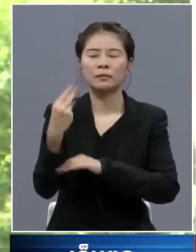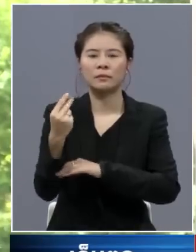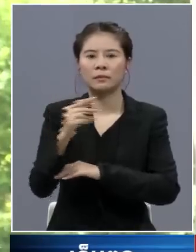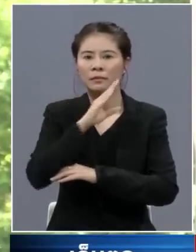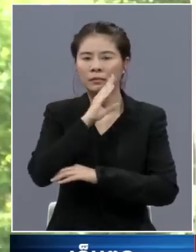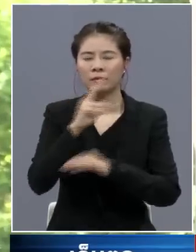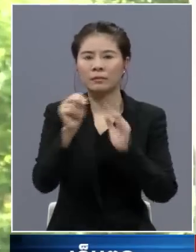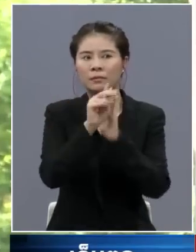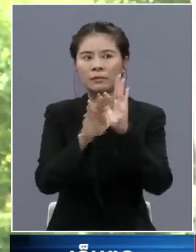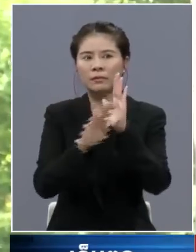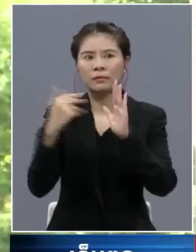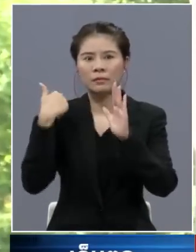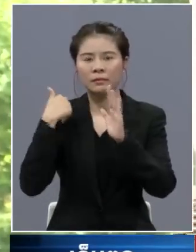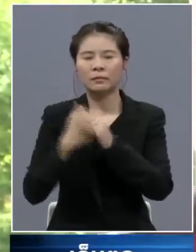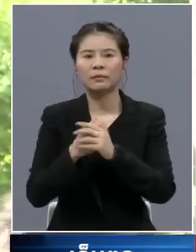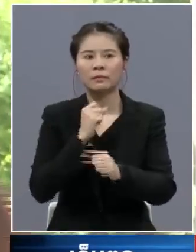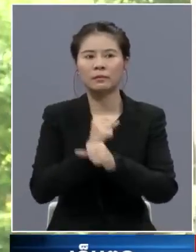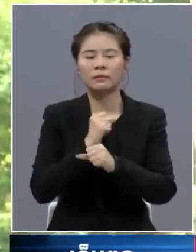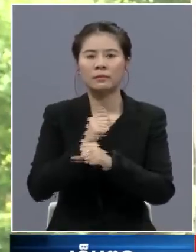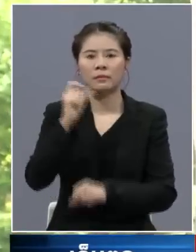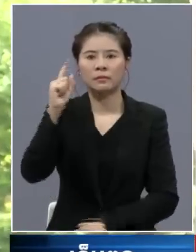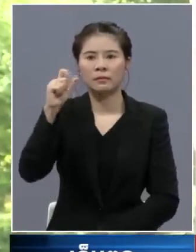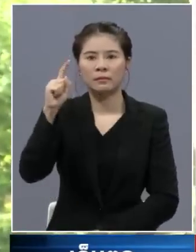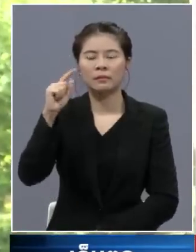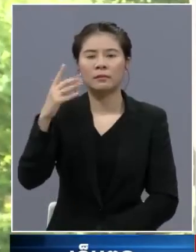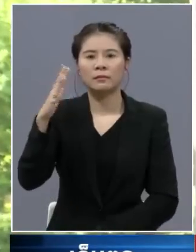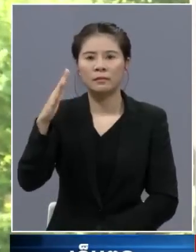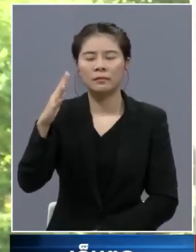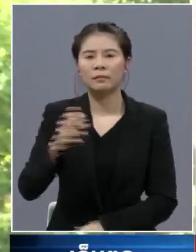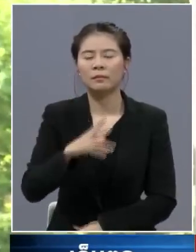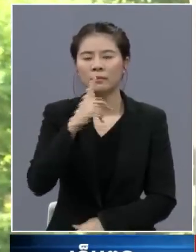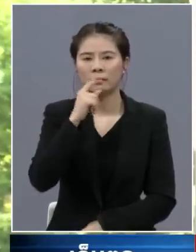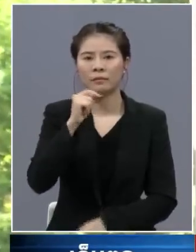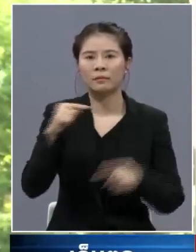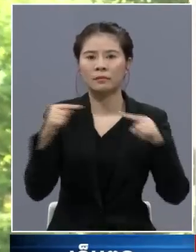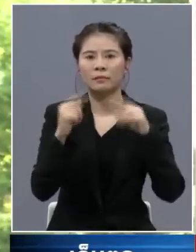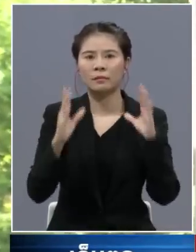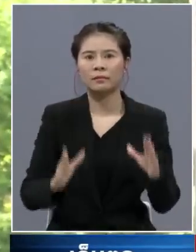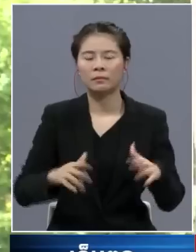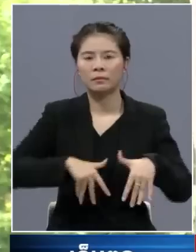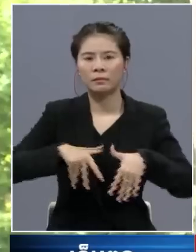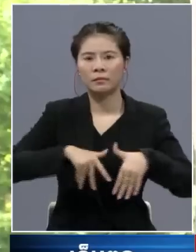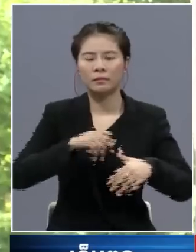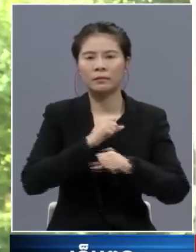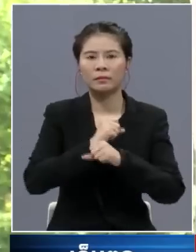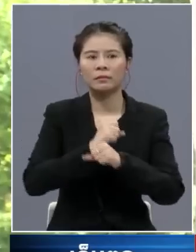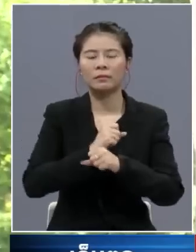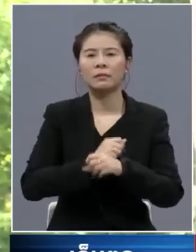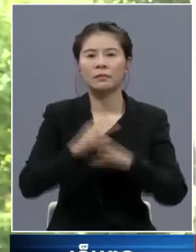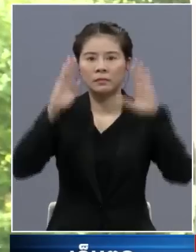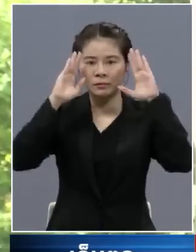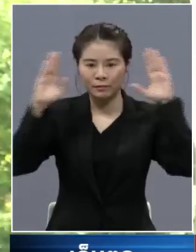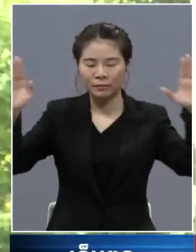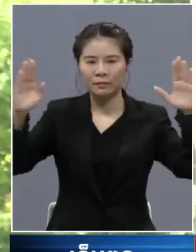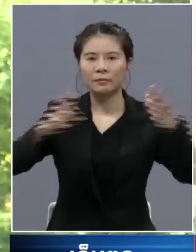การปรับนโยบายว่าไม่ทำในทันทีอันเนี้ยก็ต้องตอบประชาชนให้ได้นะนี่คือสิ่งที่คุณธนากรบอก นี่เป็นประสบการณ์เหรอม